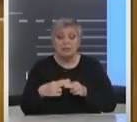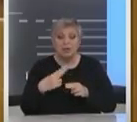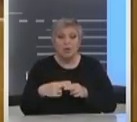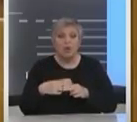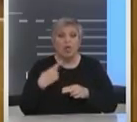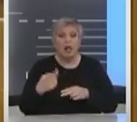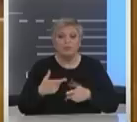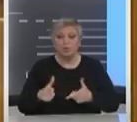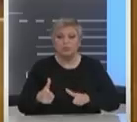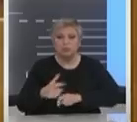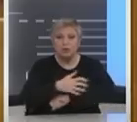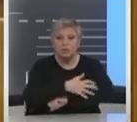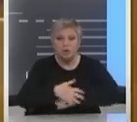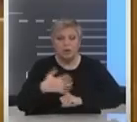φτώχειας.